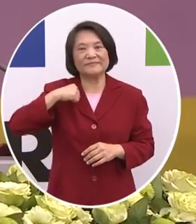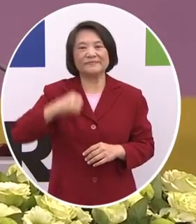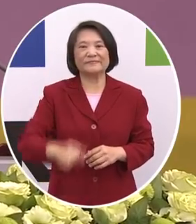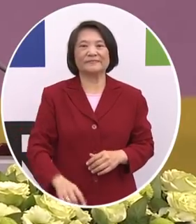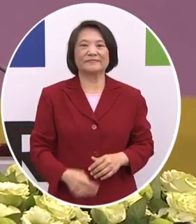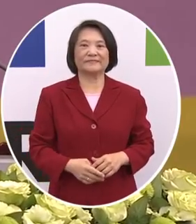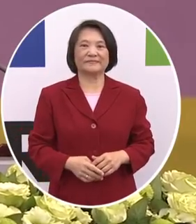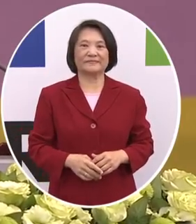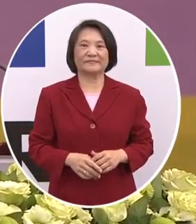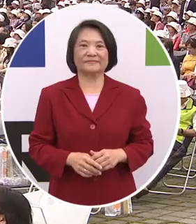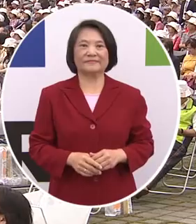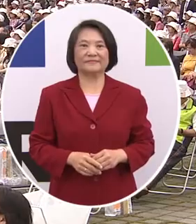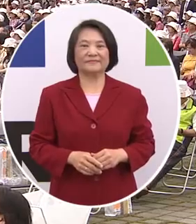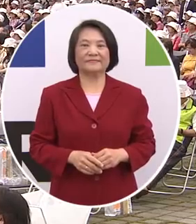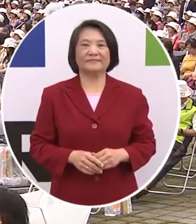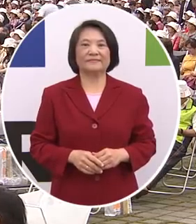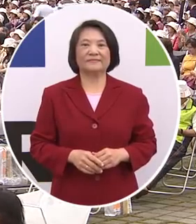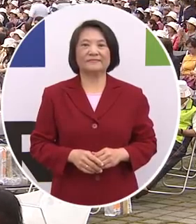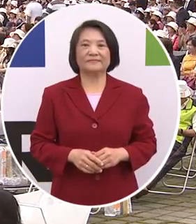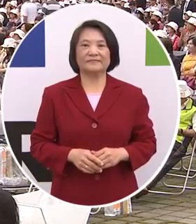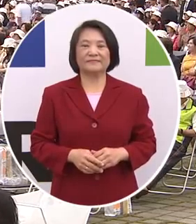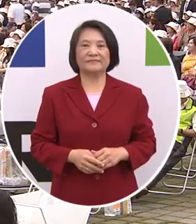好。